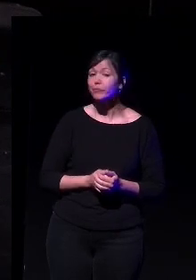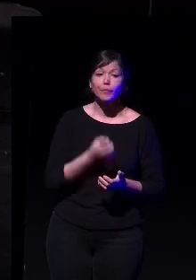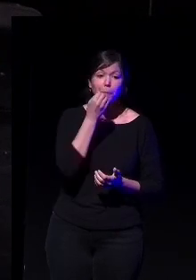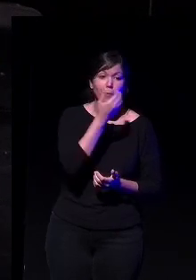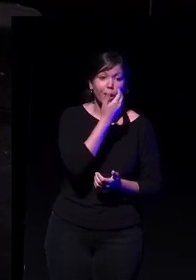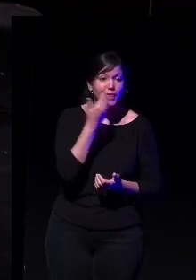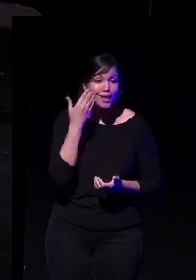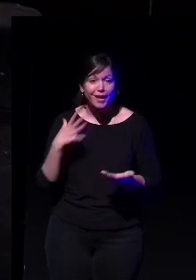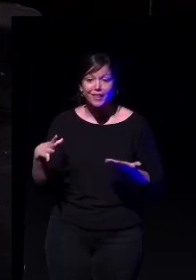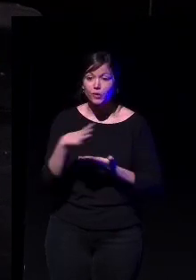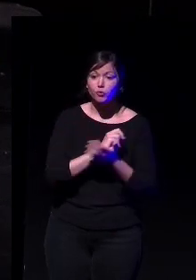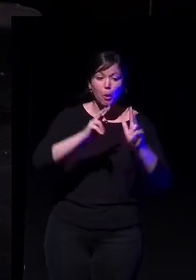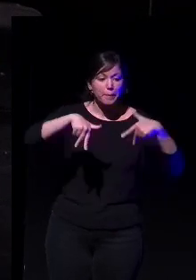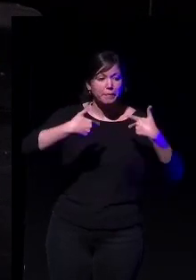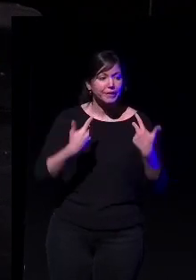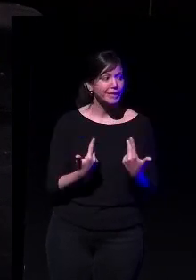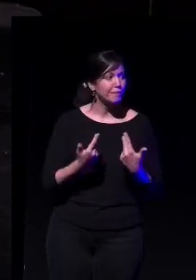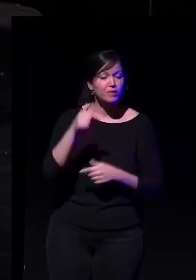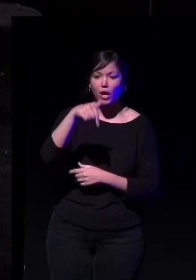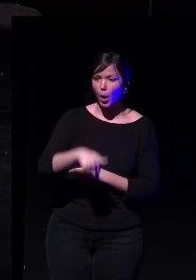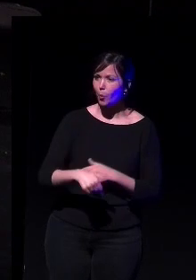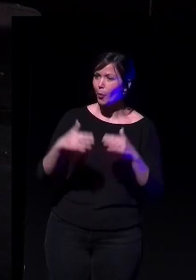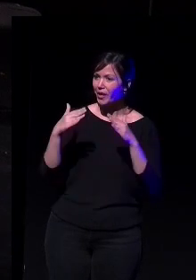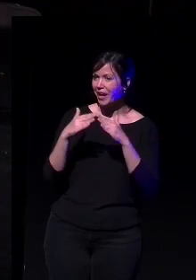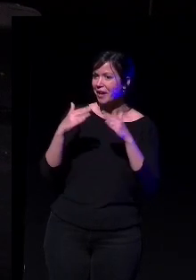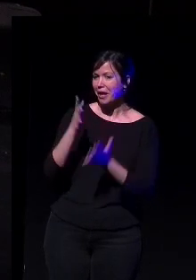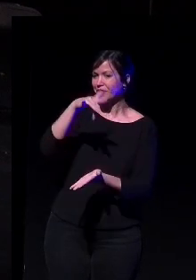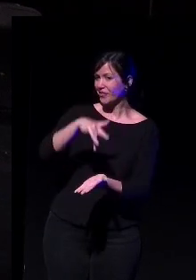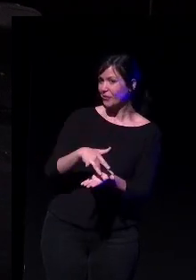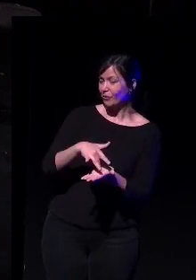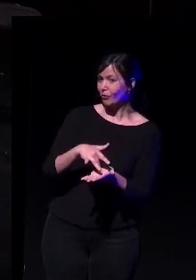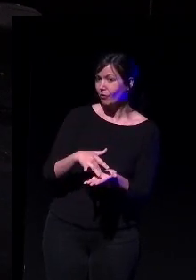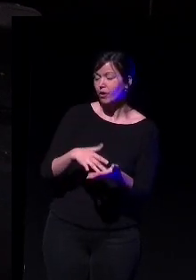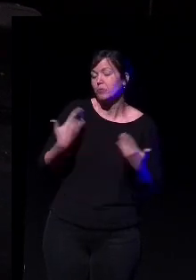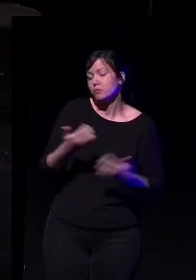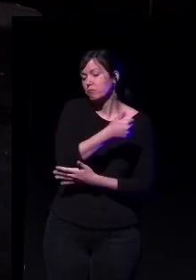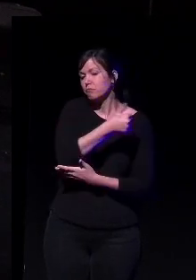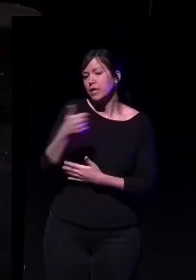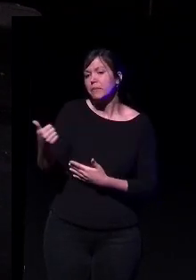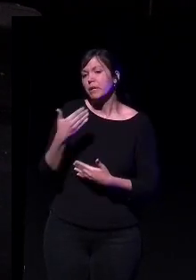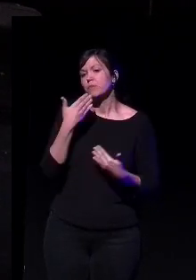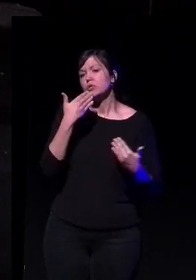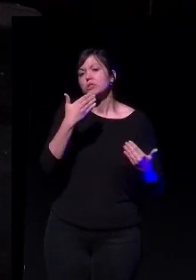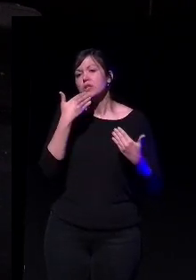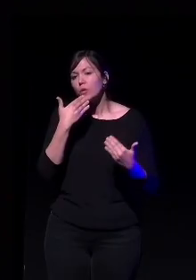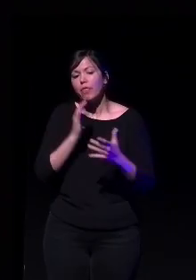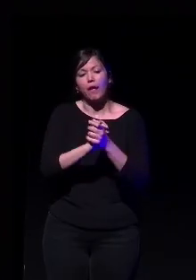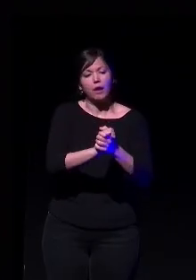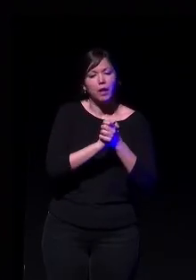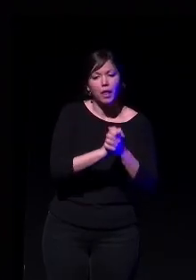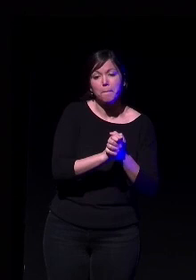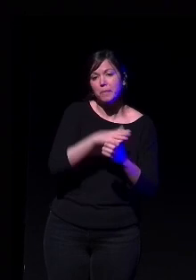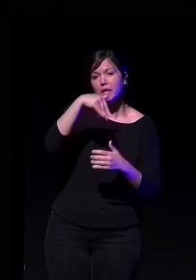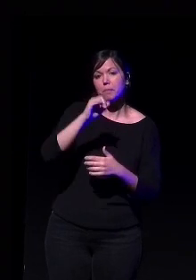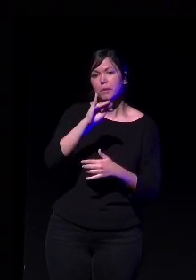Bona tarda a tothom. Permeteu-me que avui que juguem a casa sigui protocolari. En primer lloc, saludar en el bon amic, el senyor Miquel Noguer i